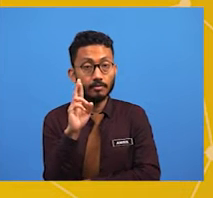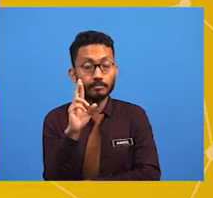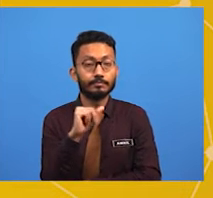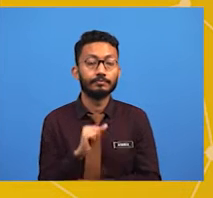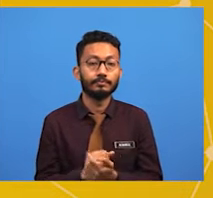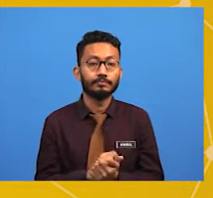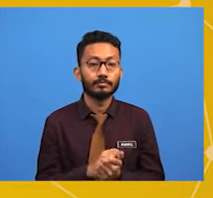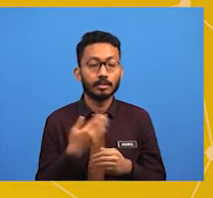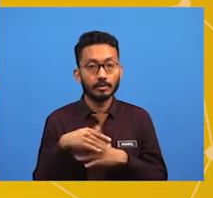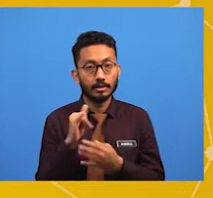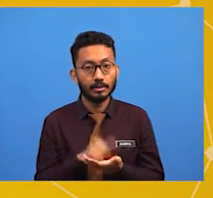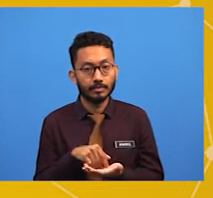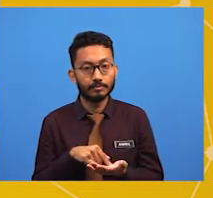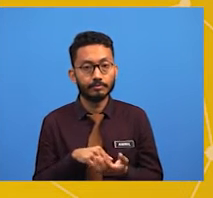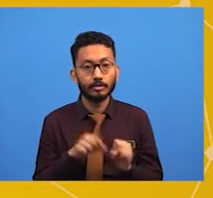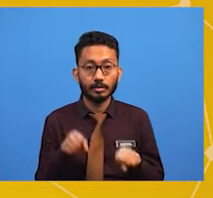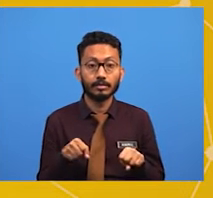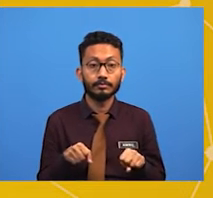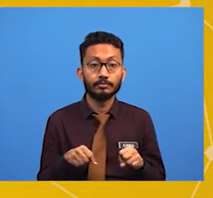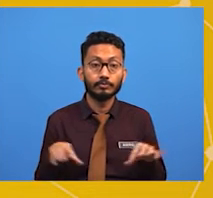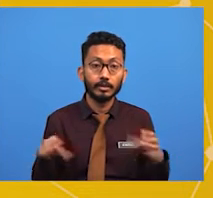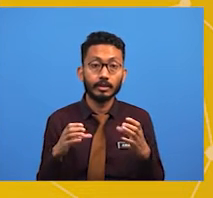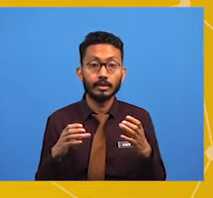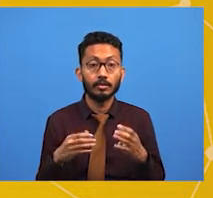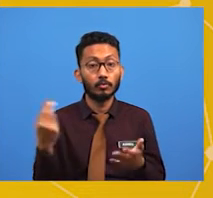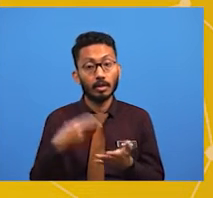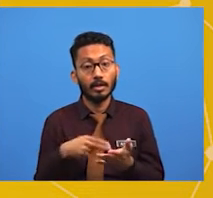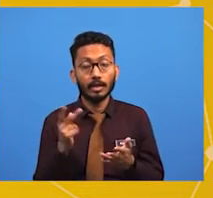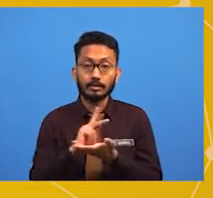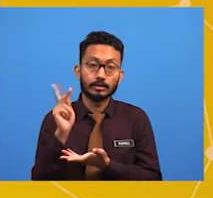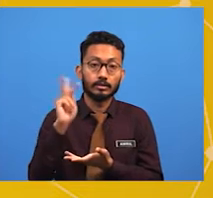Seterusnya, murid-murid bolehlah membuat ulang kaji di rumah.